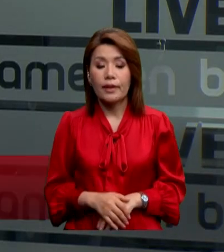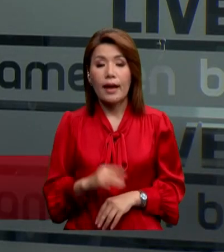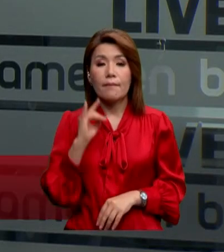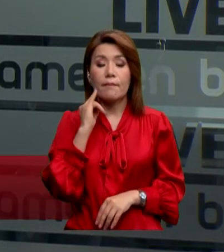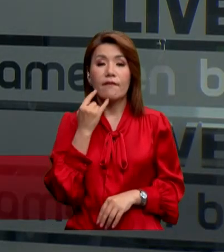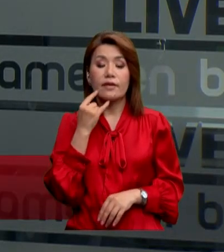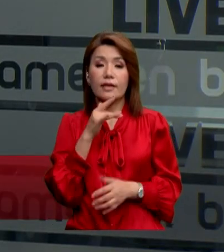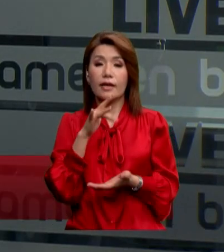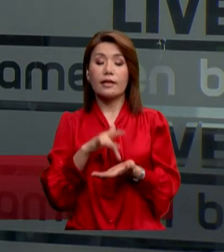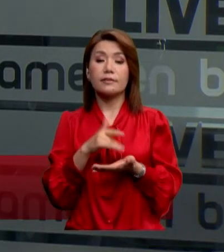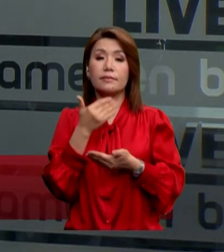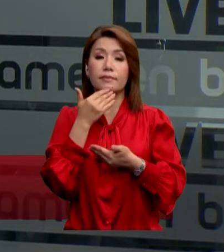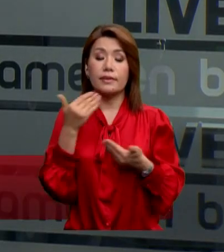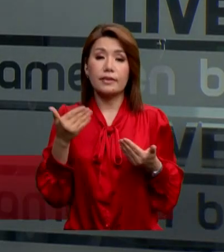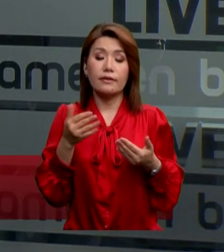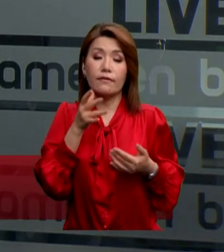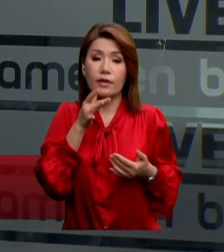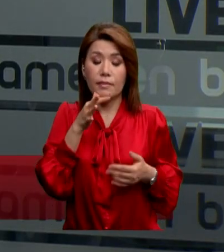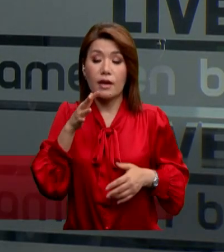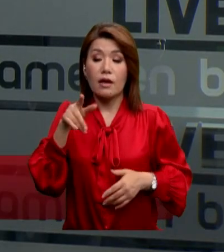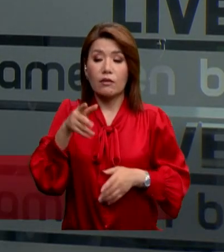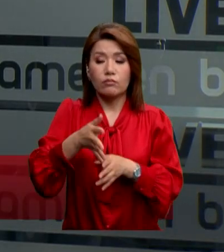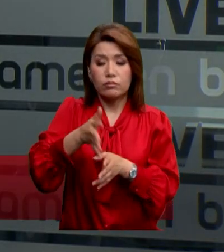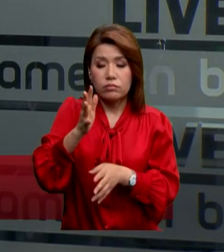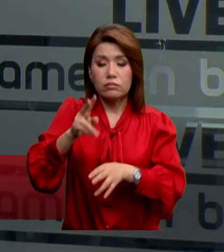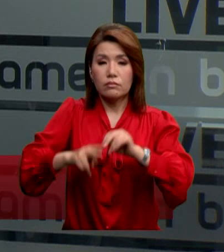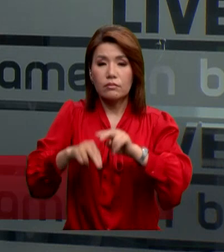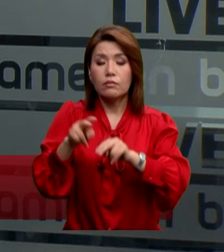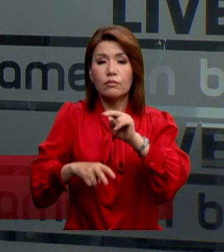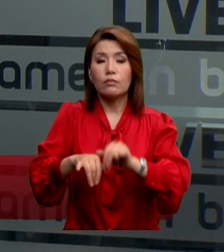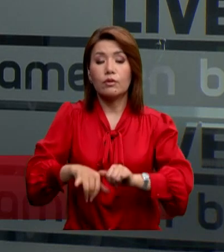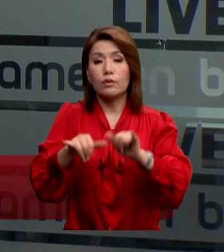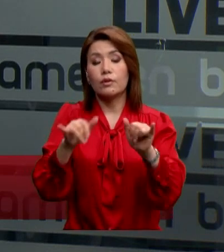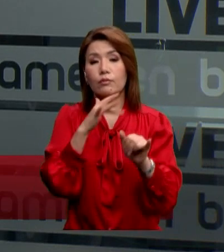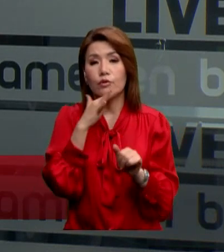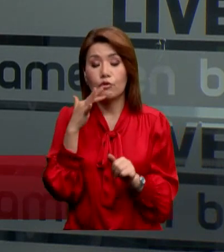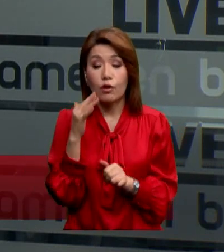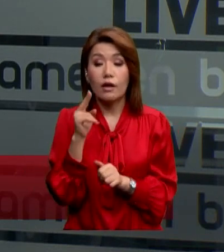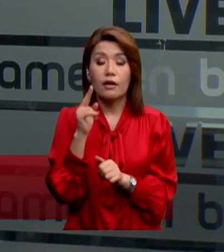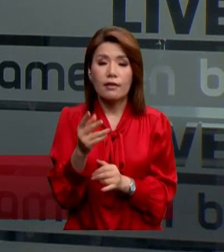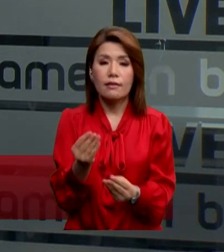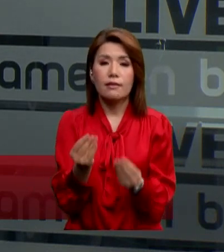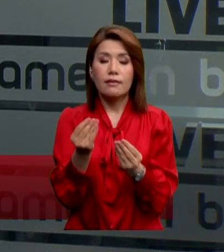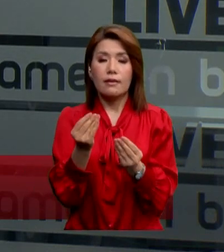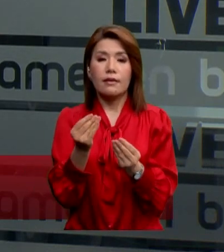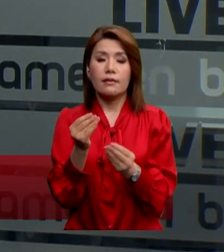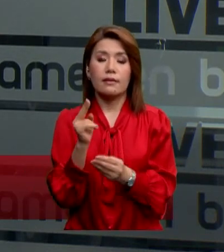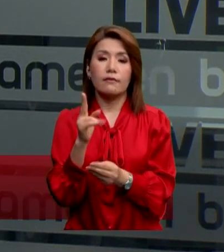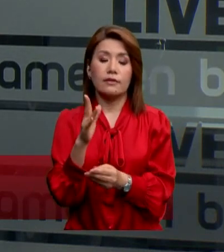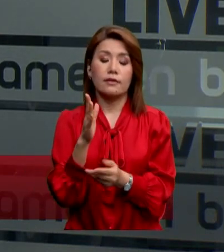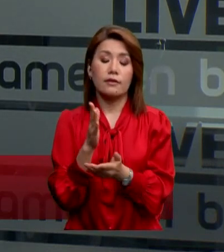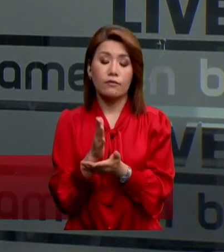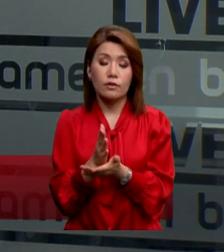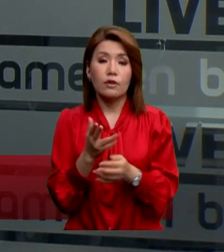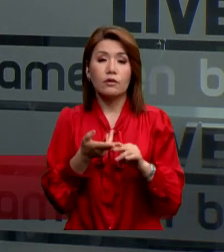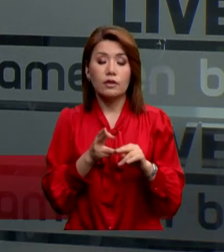Павлодар қаласында соңғы кездері заңсыз салынып жатқан құрылыстар көбейді. Олар негізінен көп пәтерлі элиталық үйлер. Әуелде